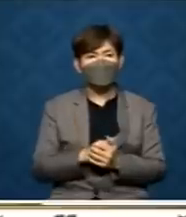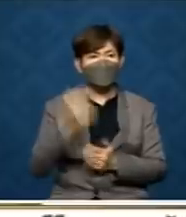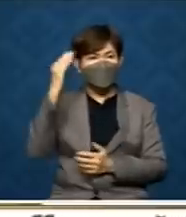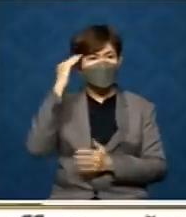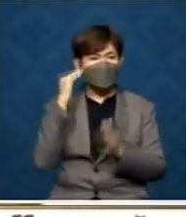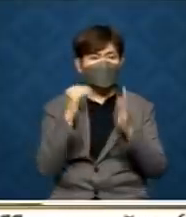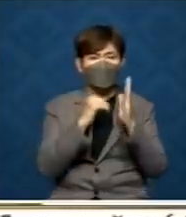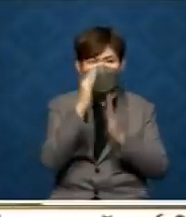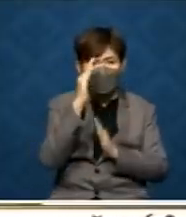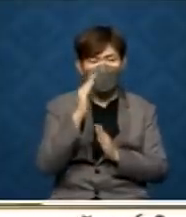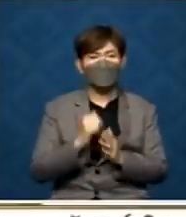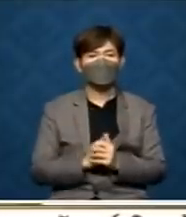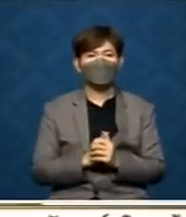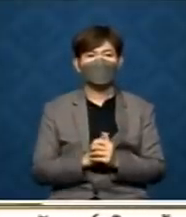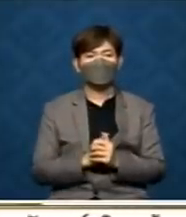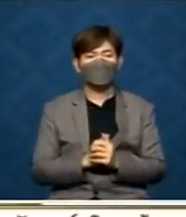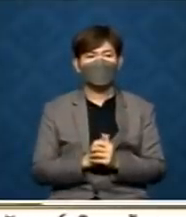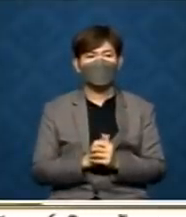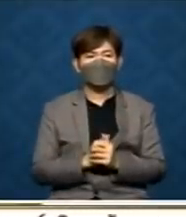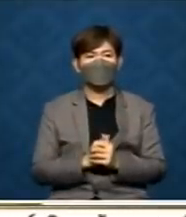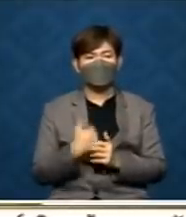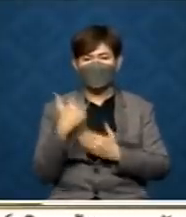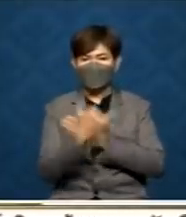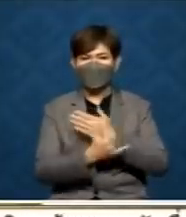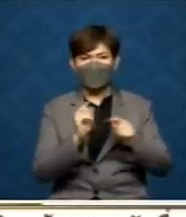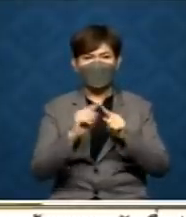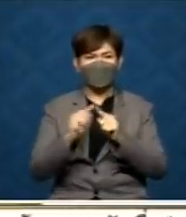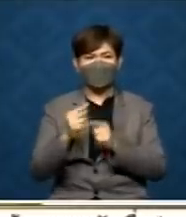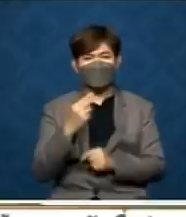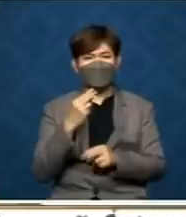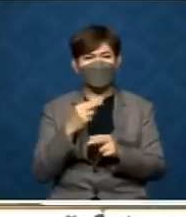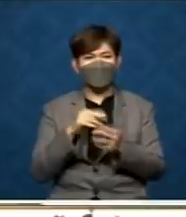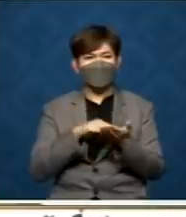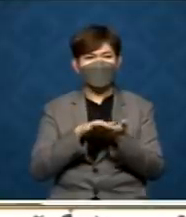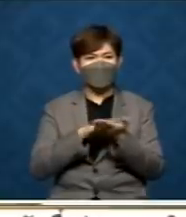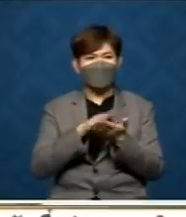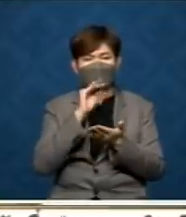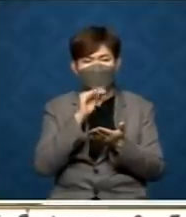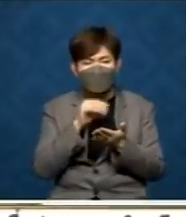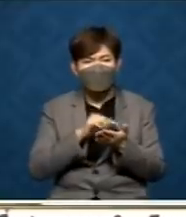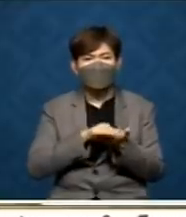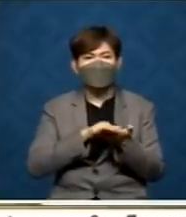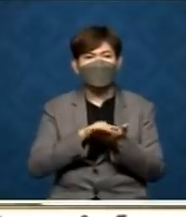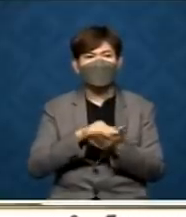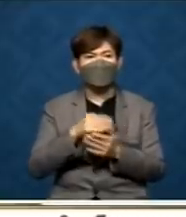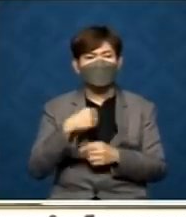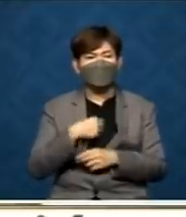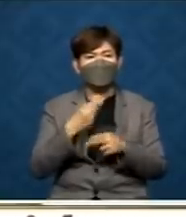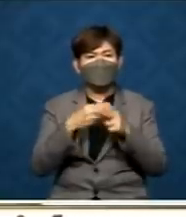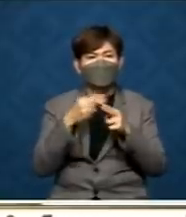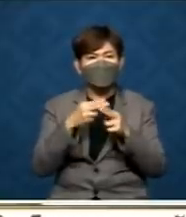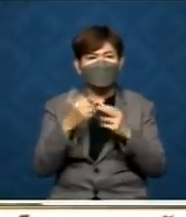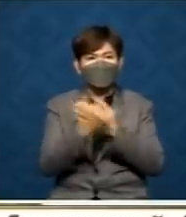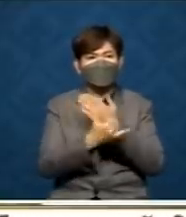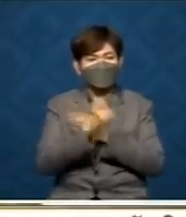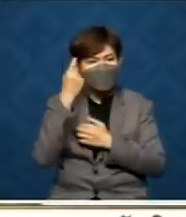เหนืออีกแล้วอีกประเทศอื่นในโอไปเรียกโนเนมทดไม่ขอถอนคำพูดผมไม่รู้จักเขาจริงๆแล้วก็ยังไม่